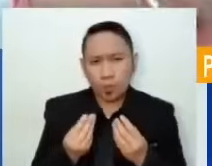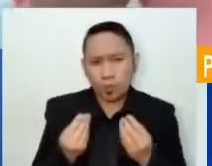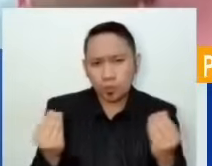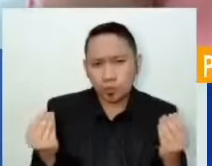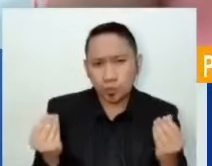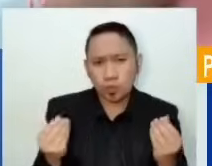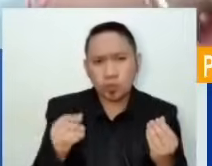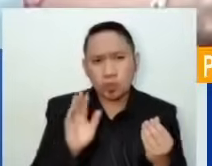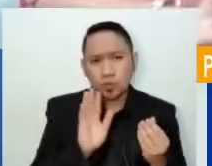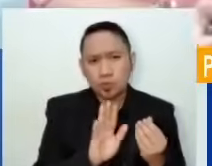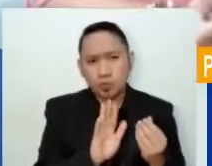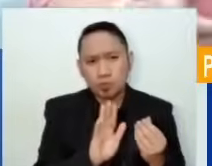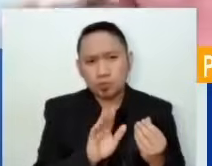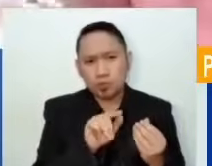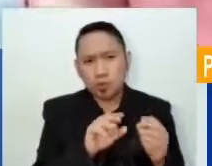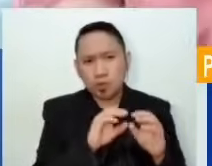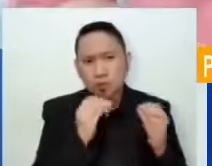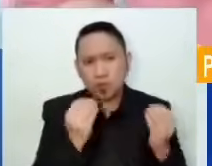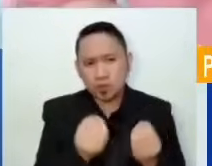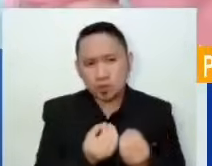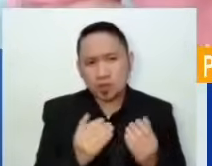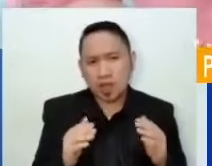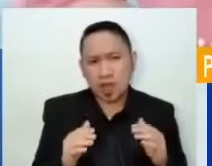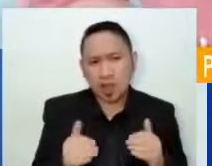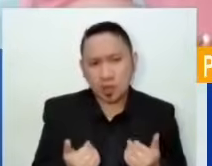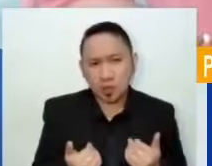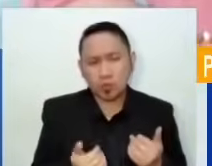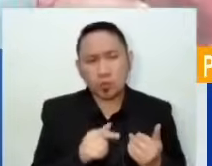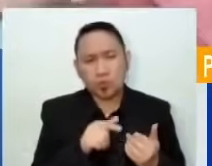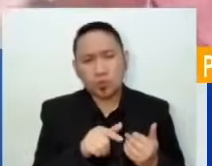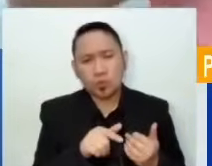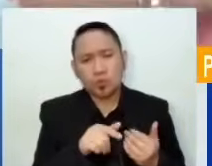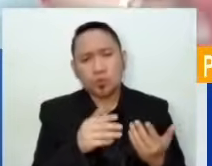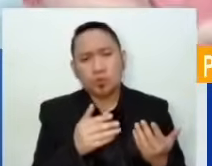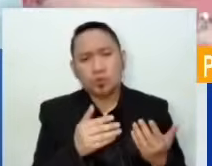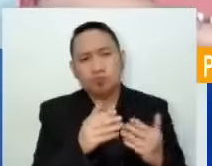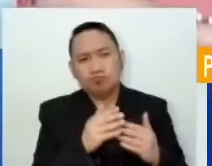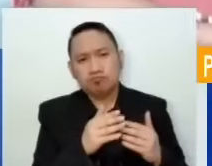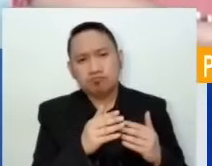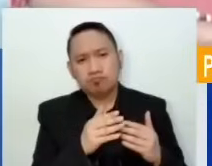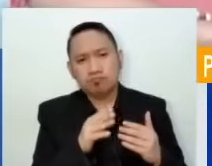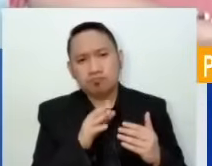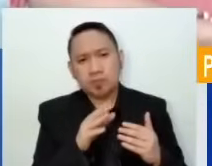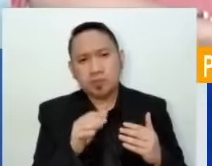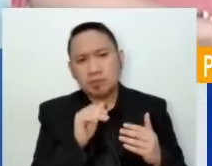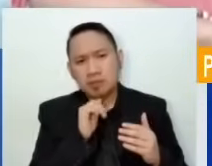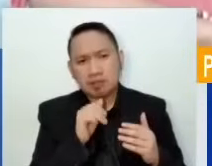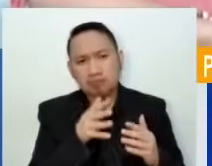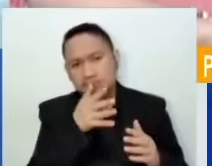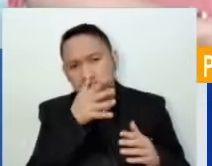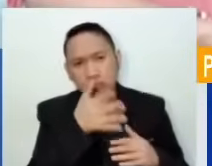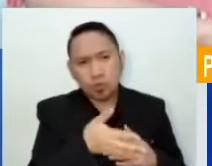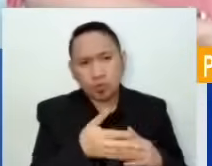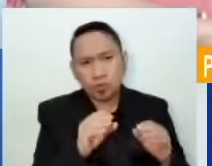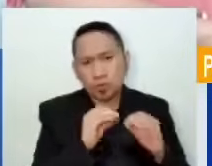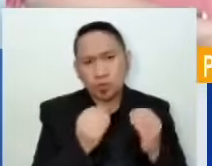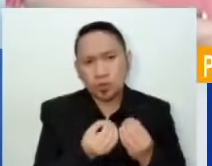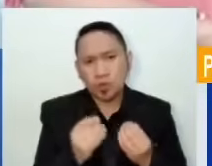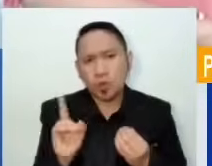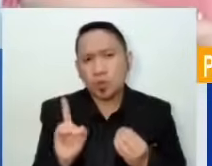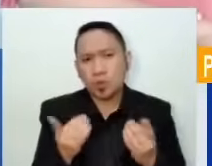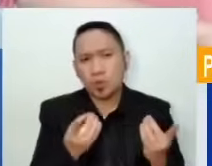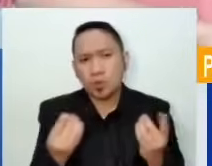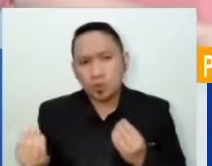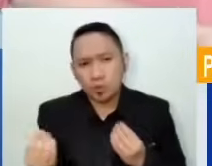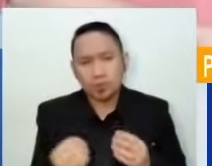ito para ma, of course, ma-address din yung kanilang mga issue at hindi naman parang binabalewala? Unang-una po